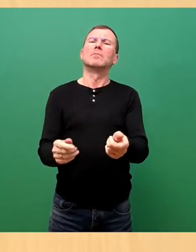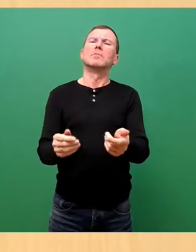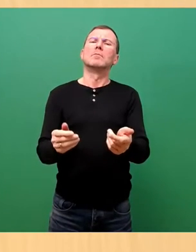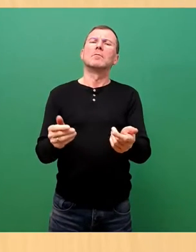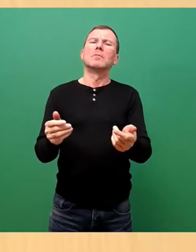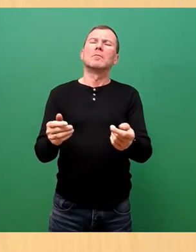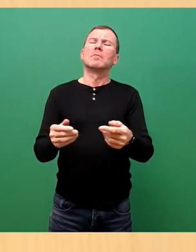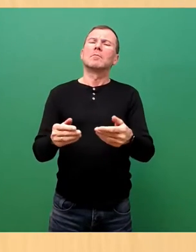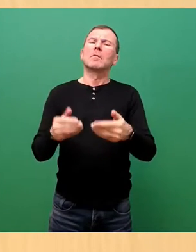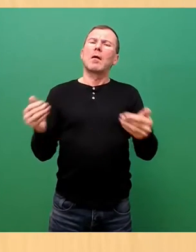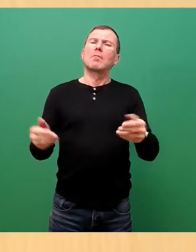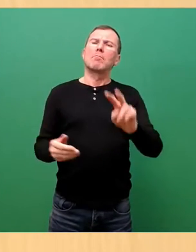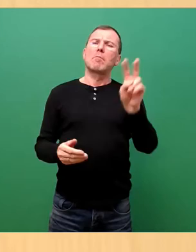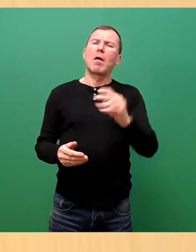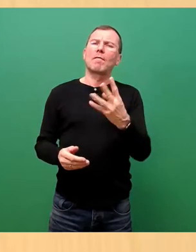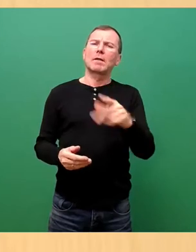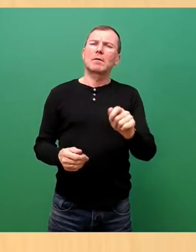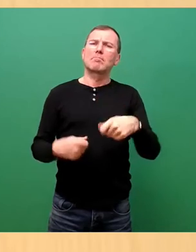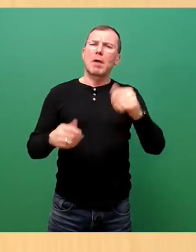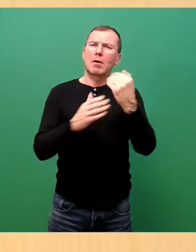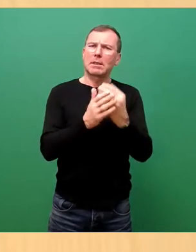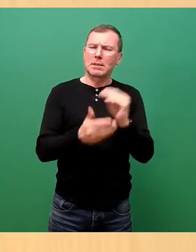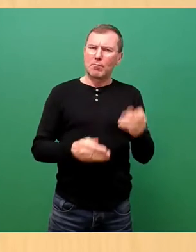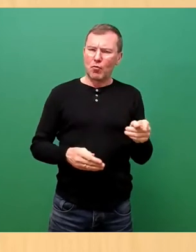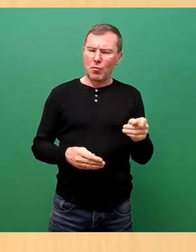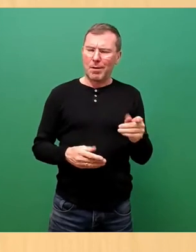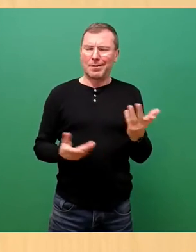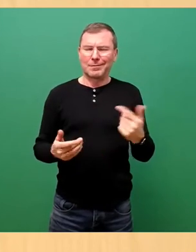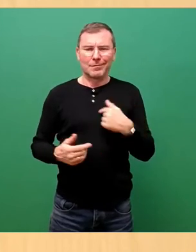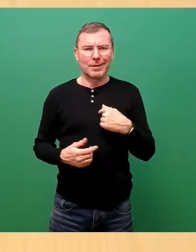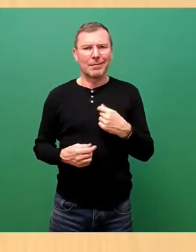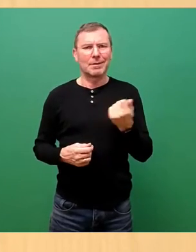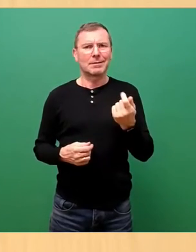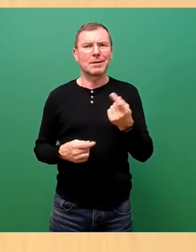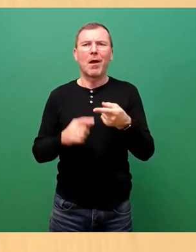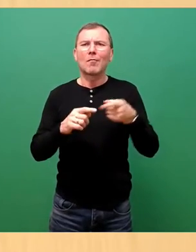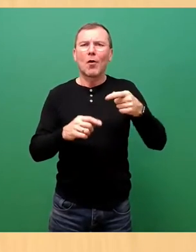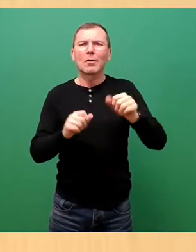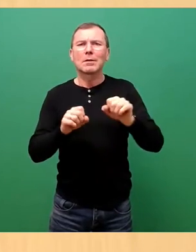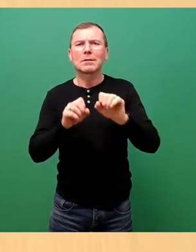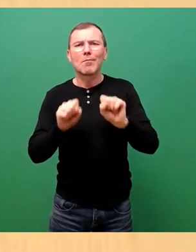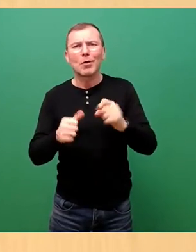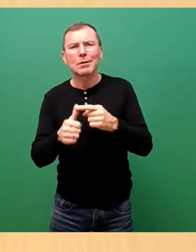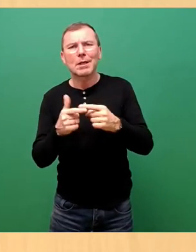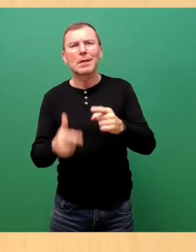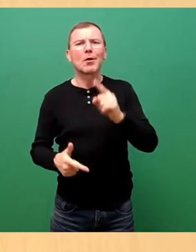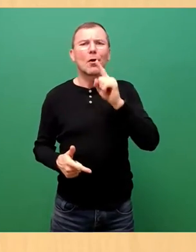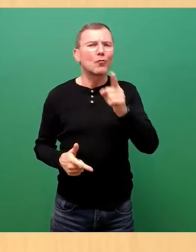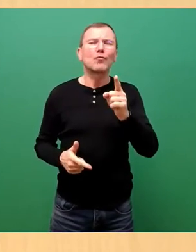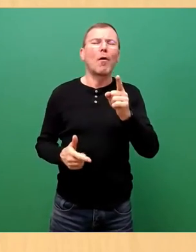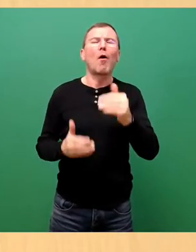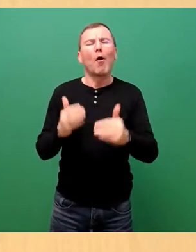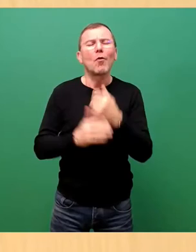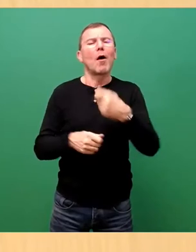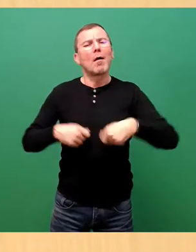§ 34 des Baugesetzbuchs bleiben uns als Steuerungsinstrument eigentlich nur neue Bebauungspläne und